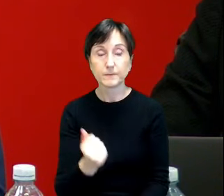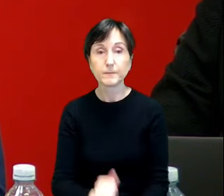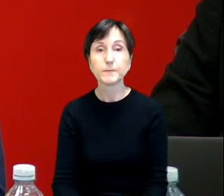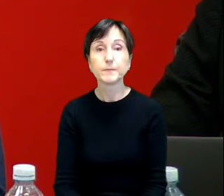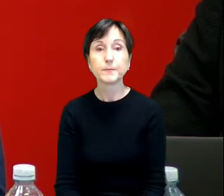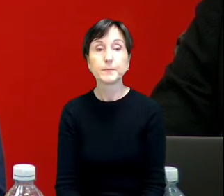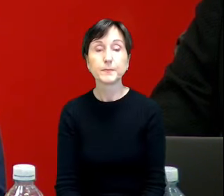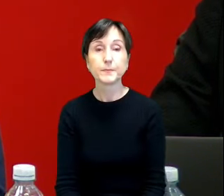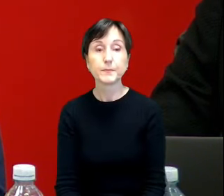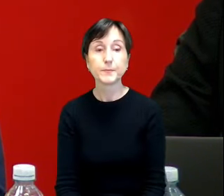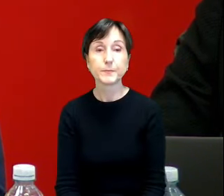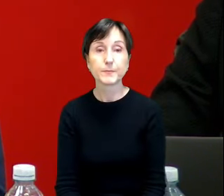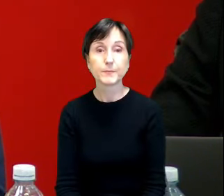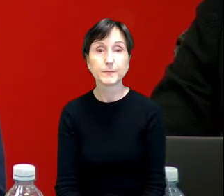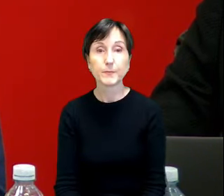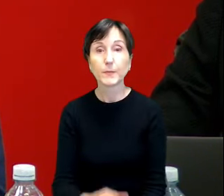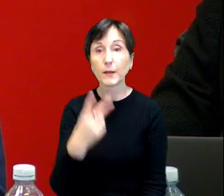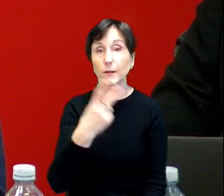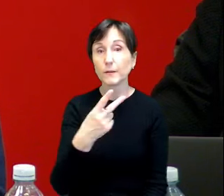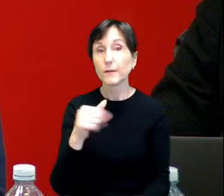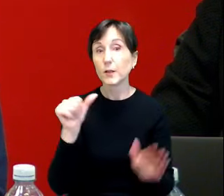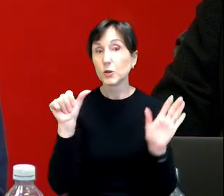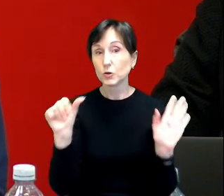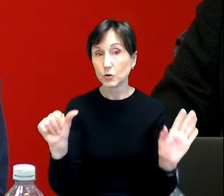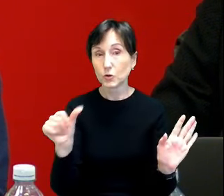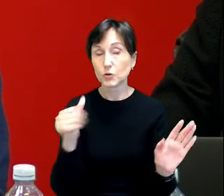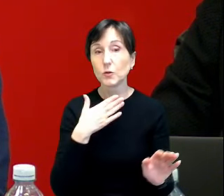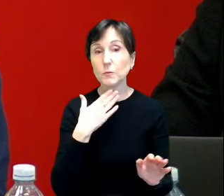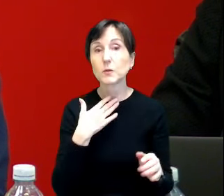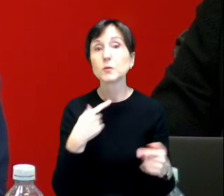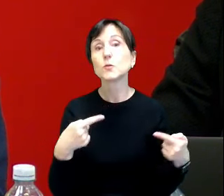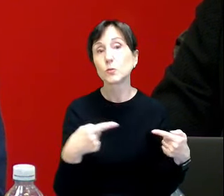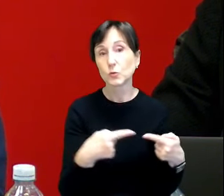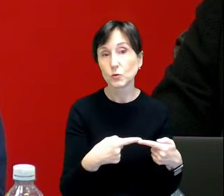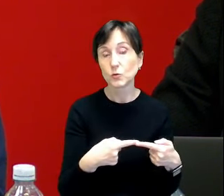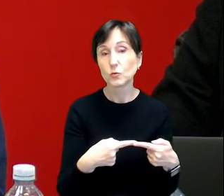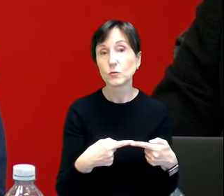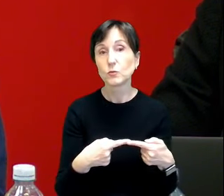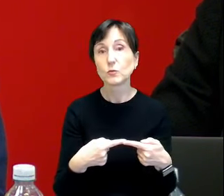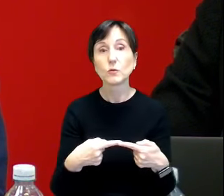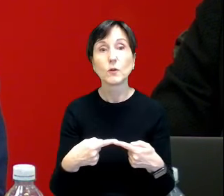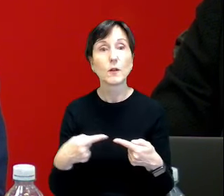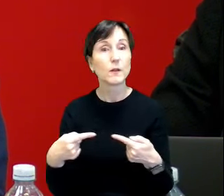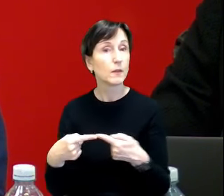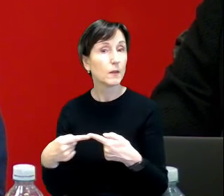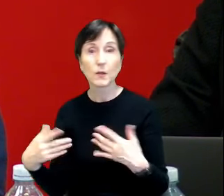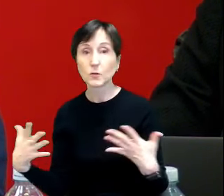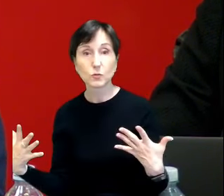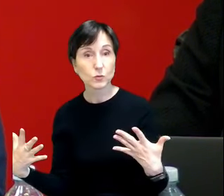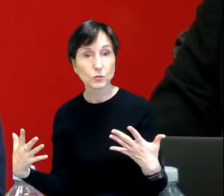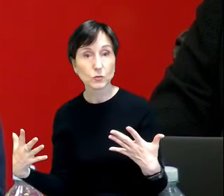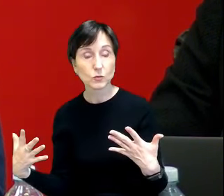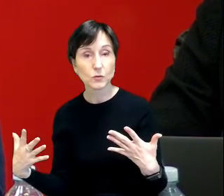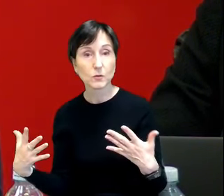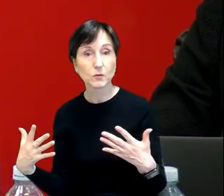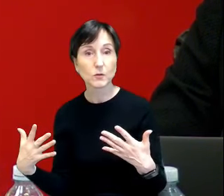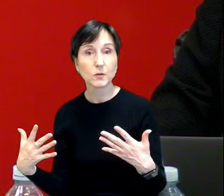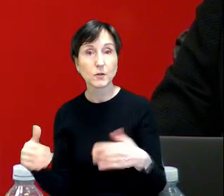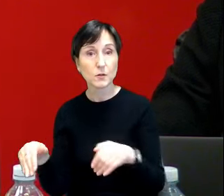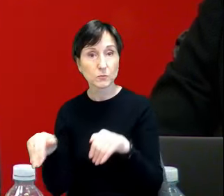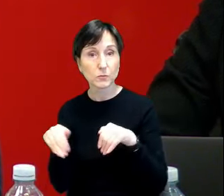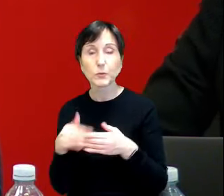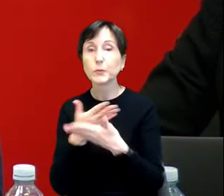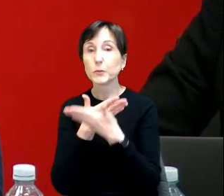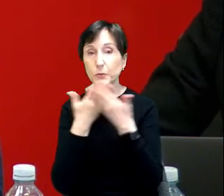taip 26 balsai už a prieš susilaikiusių neturime